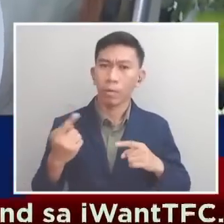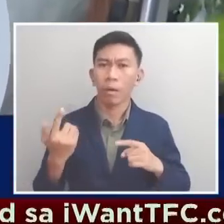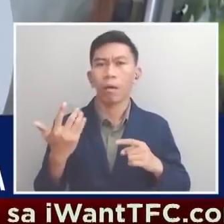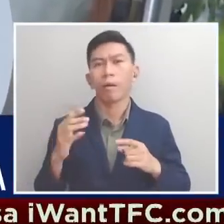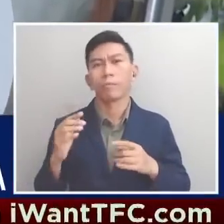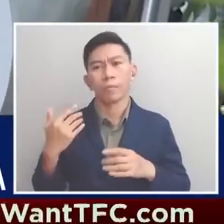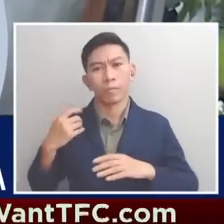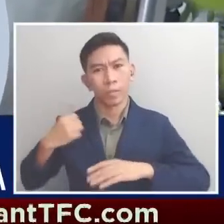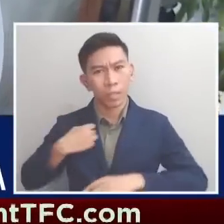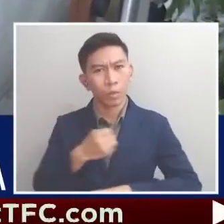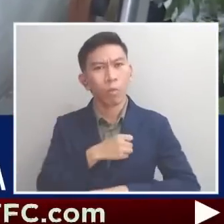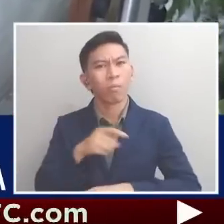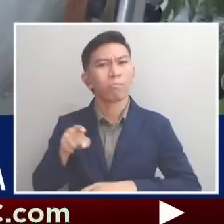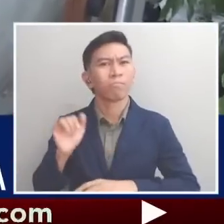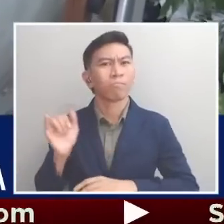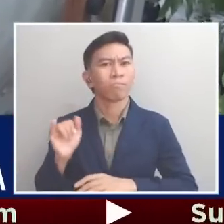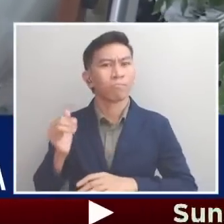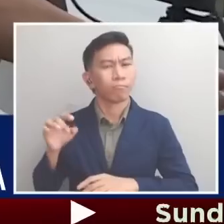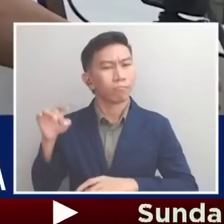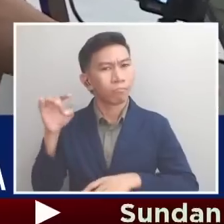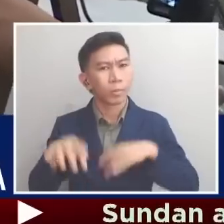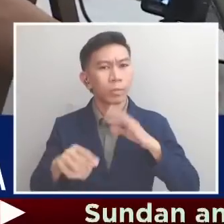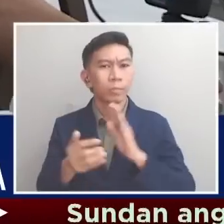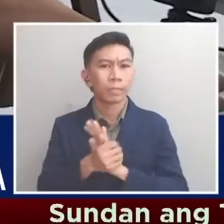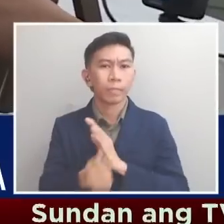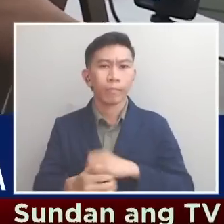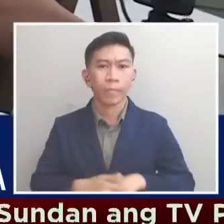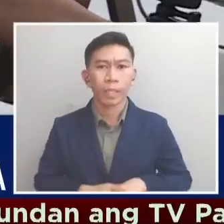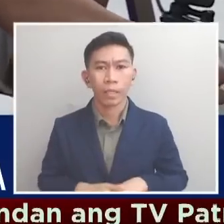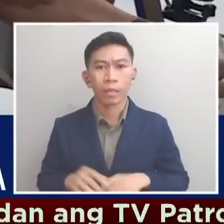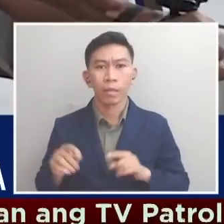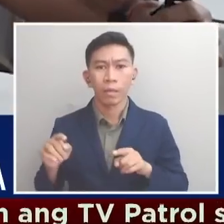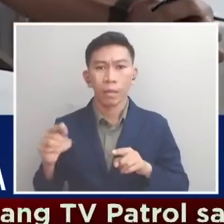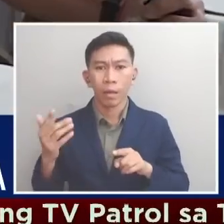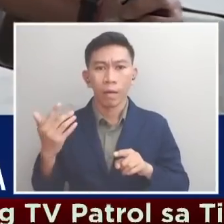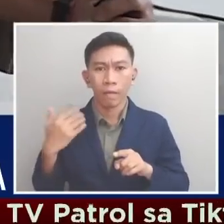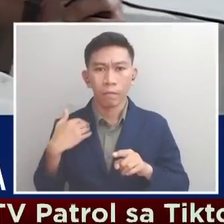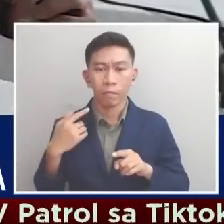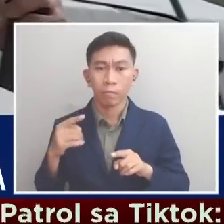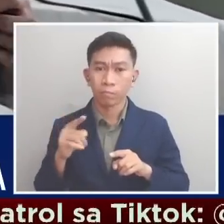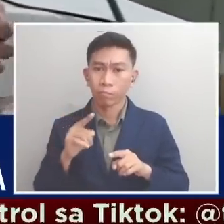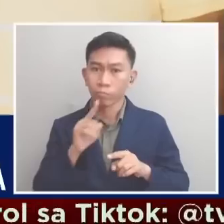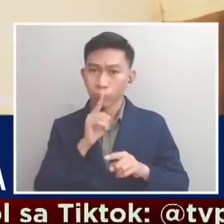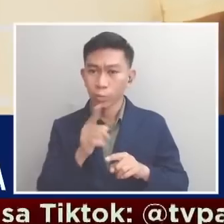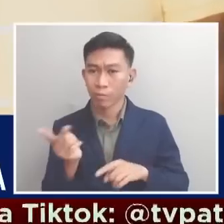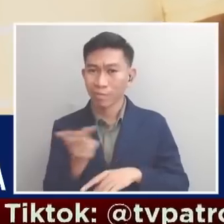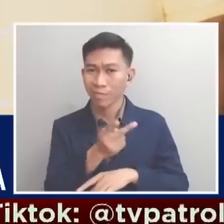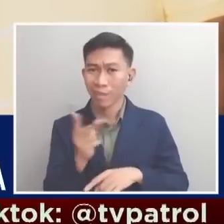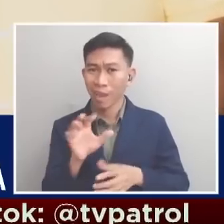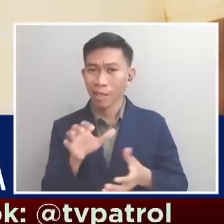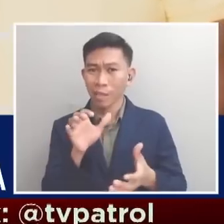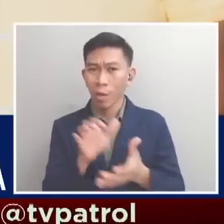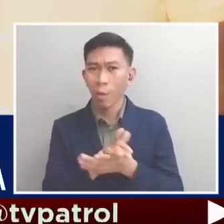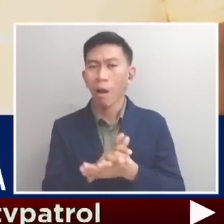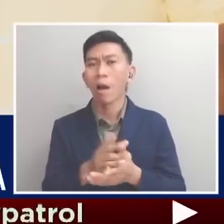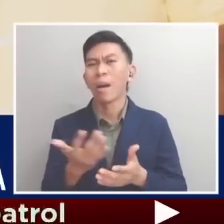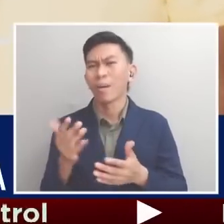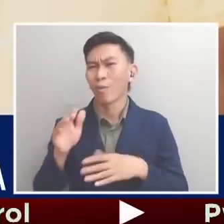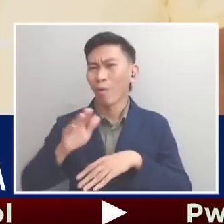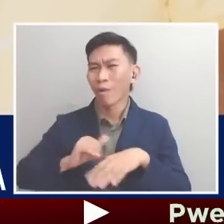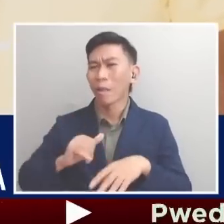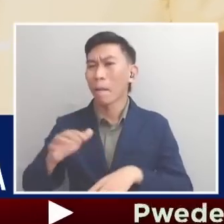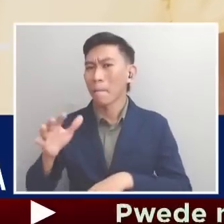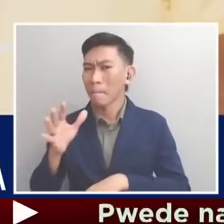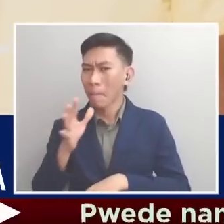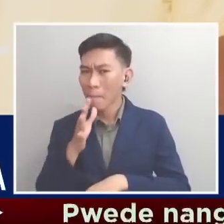Monchi, nagpasalamat sa lahat ng nakiramay. Papa at Mama ang tawagad na mag-asawang Biazon. Ayon kay Ginang Biazon, hindi man